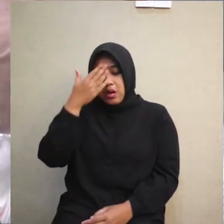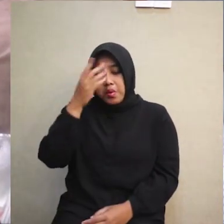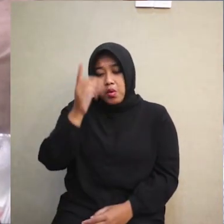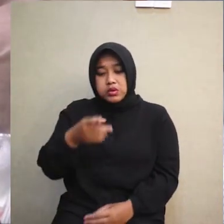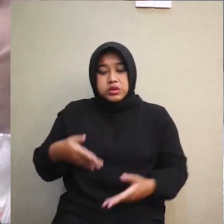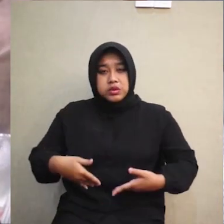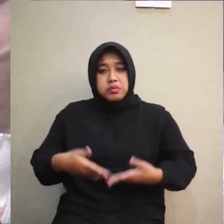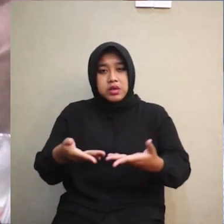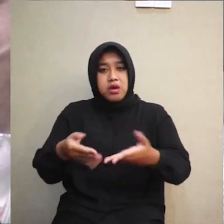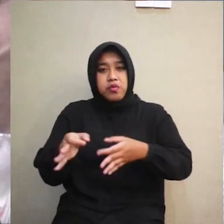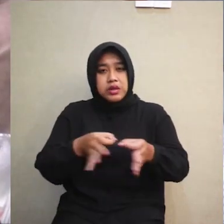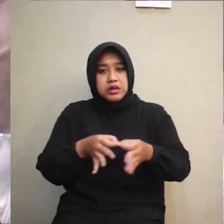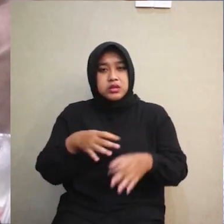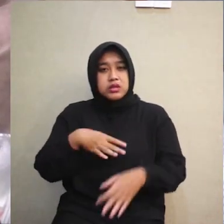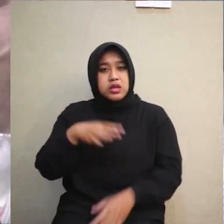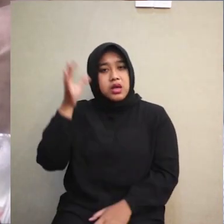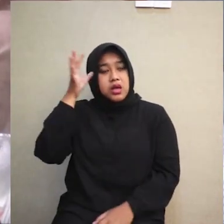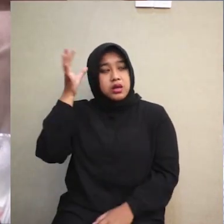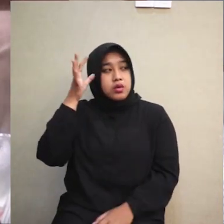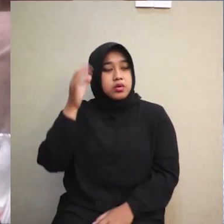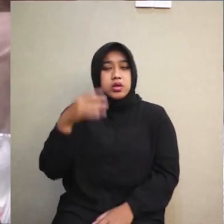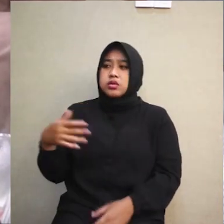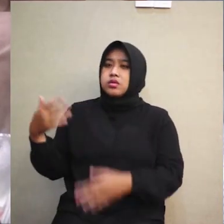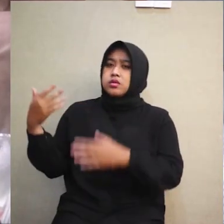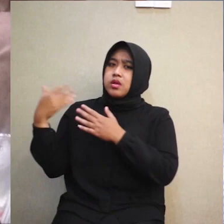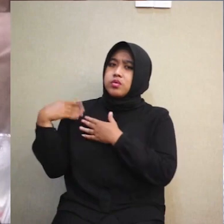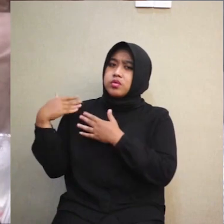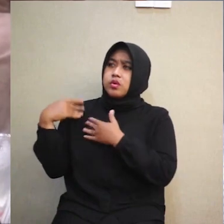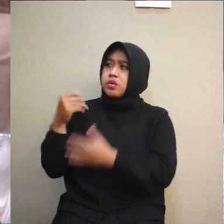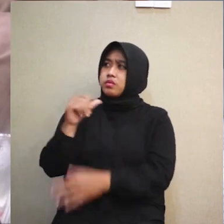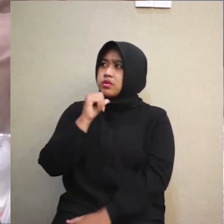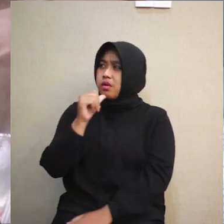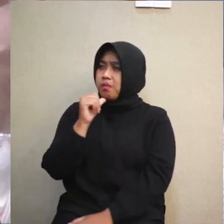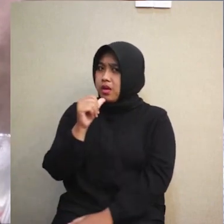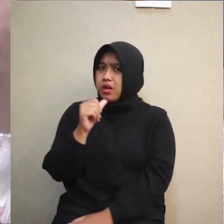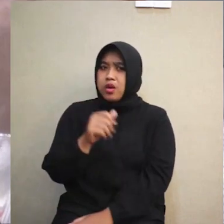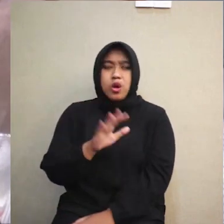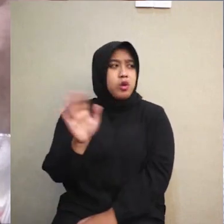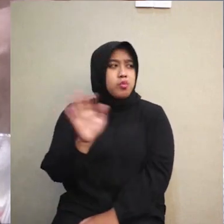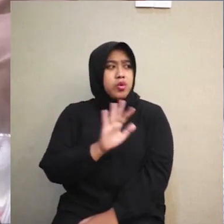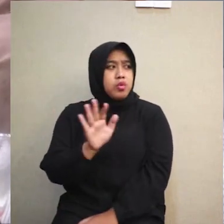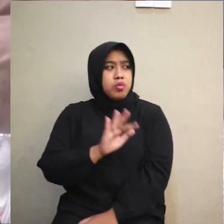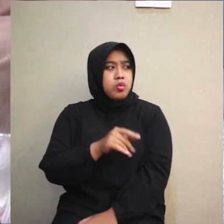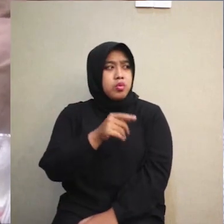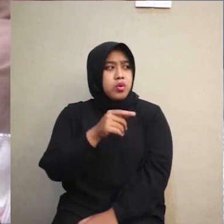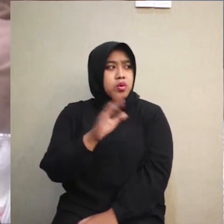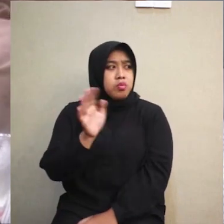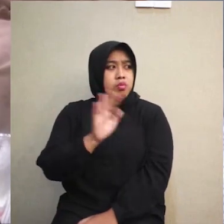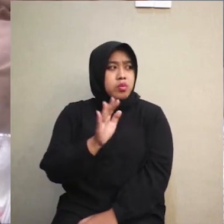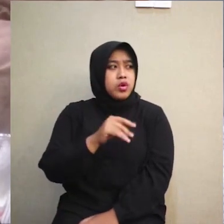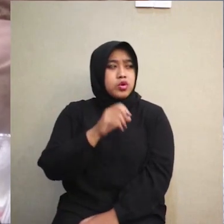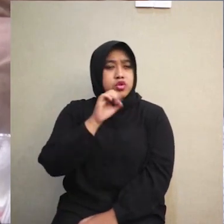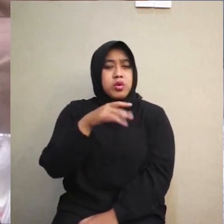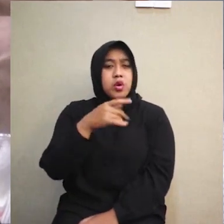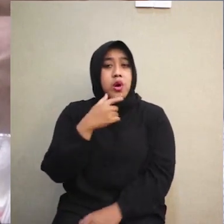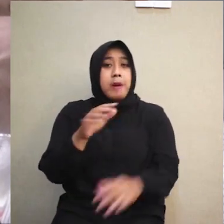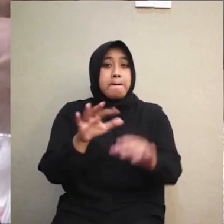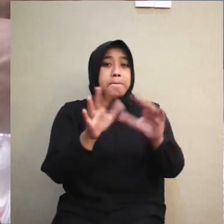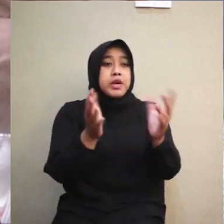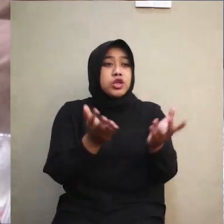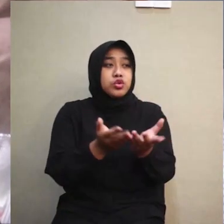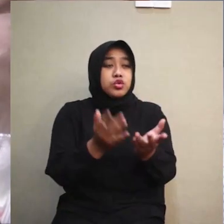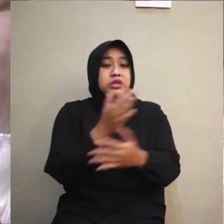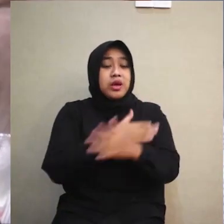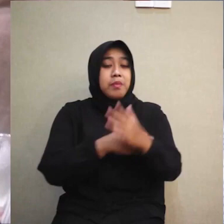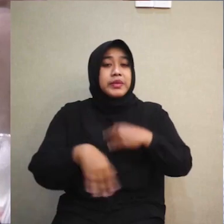disediakan itu enggak ngerti juga gitu itu belum sampai ke situ loh Itu cuman cuman ngomong bentuknya aja